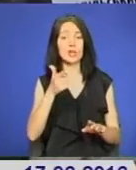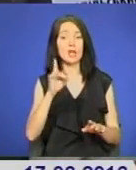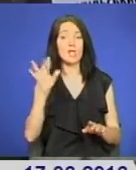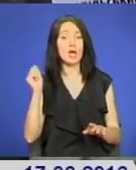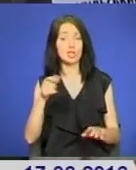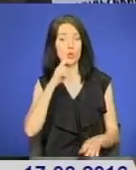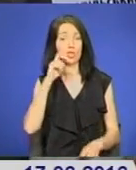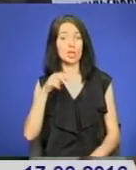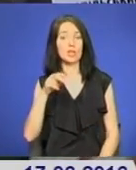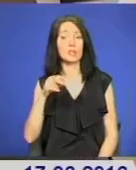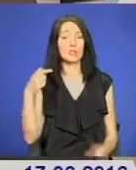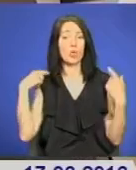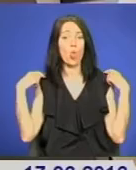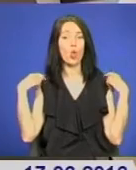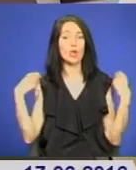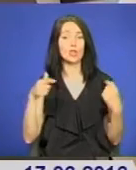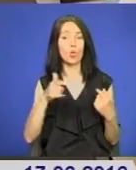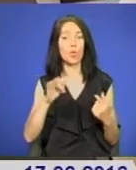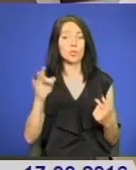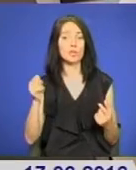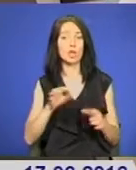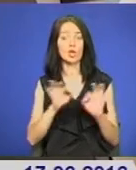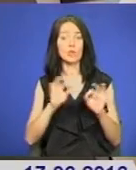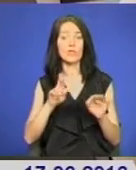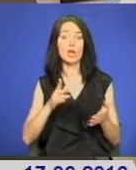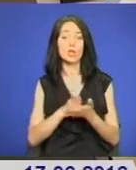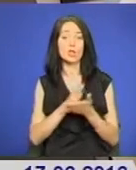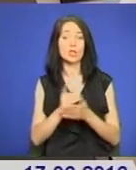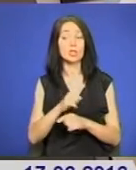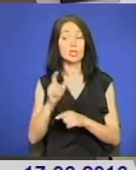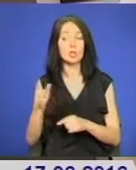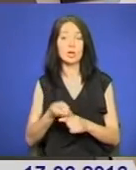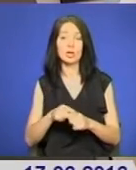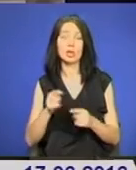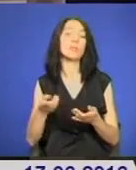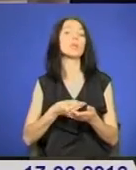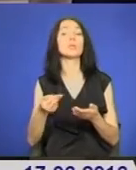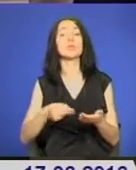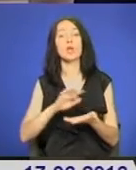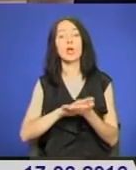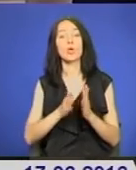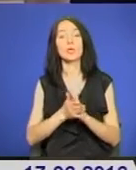полковник Дмитро Гуртовський розповів, як служиться тернополянам, котрі підписали контракт з